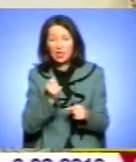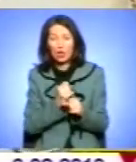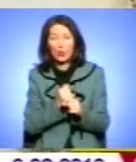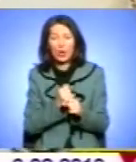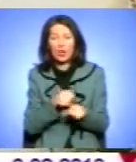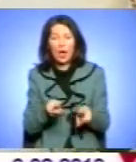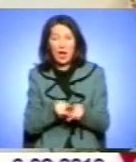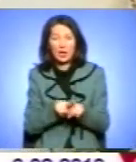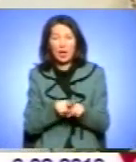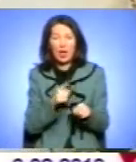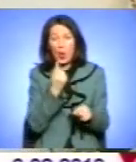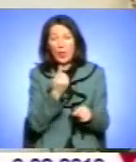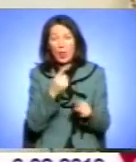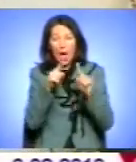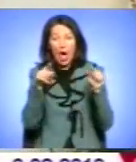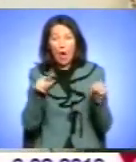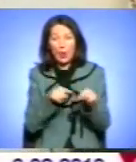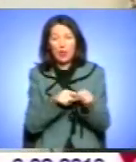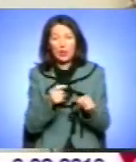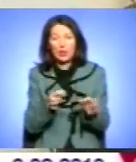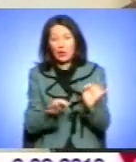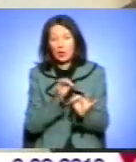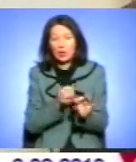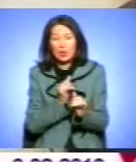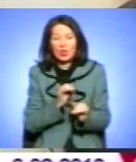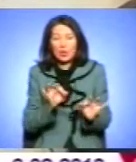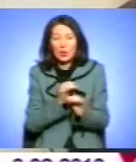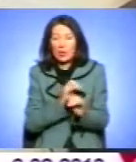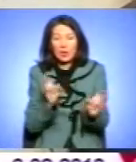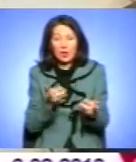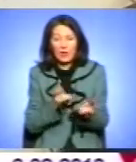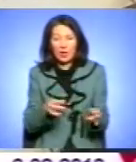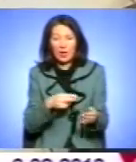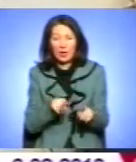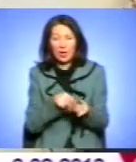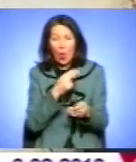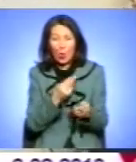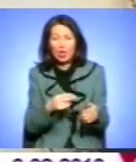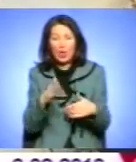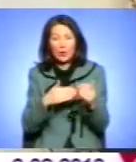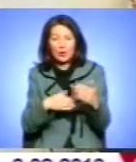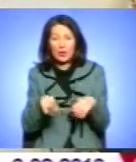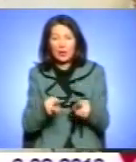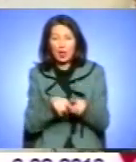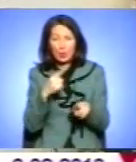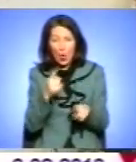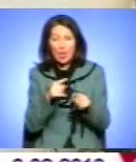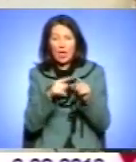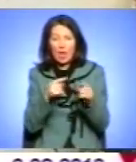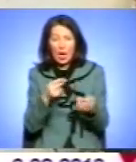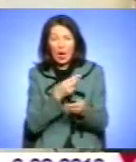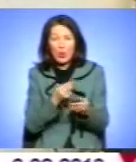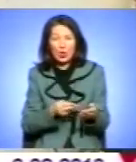А так, то по одній роботі взагалі судити ніколи не варто. Та і художника, навіть професіонала, теж по одній роботі